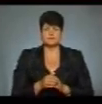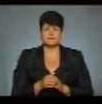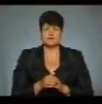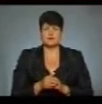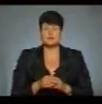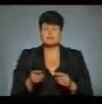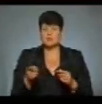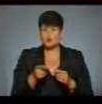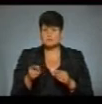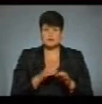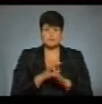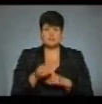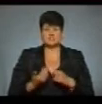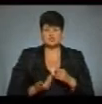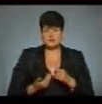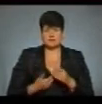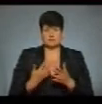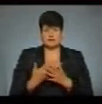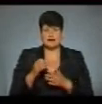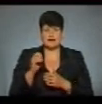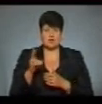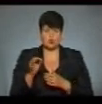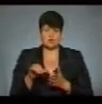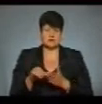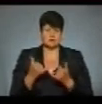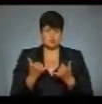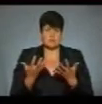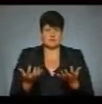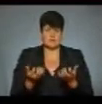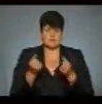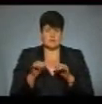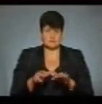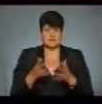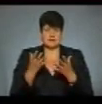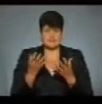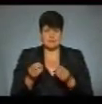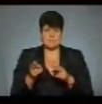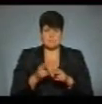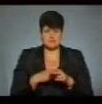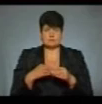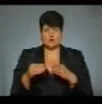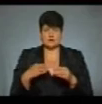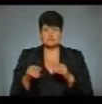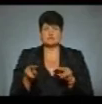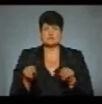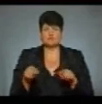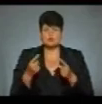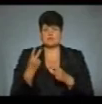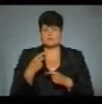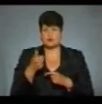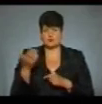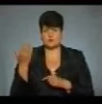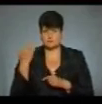І тернопільський проект «Життя в стилі еко», члени якого сьогодні підтримали акцію «День без поліетилену», заснований 2 роки тому. Його